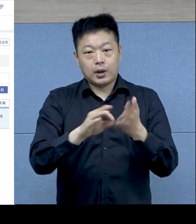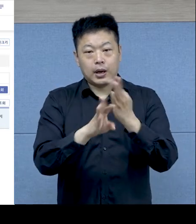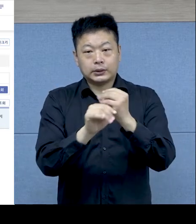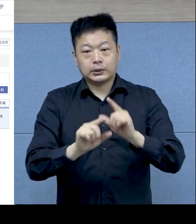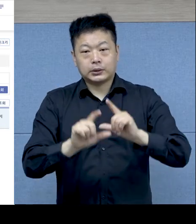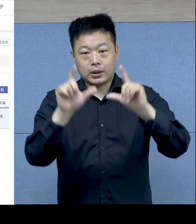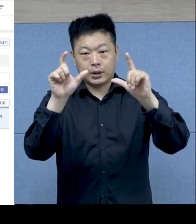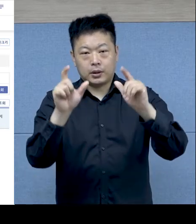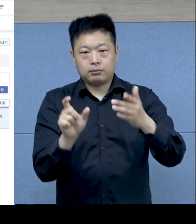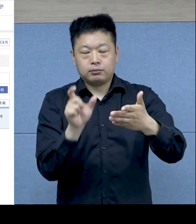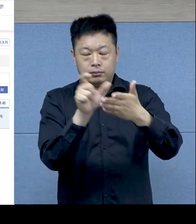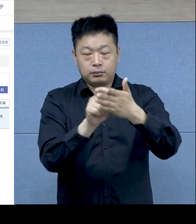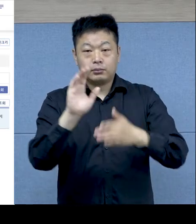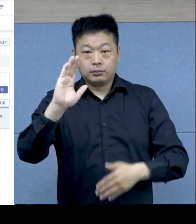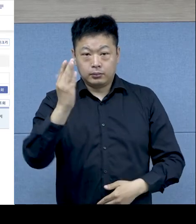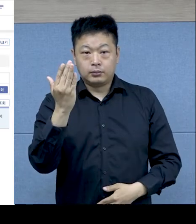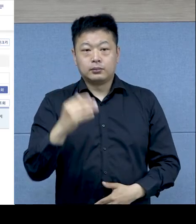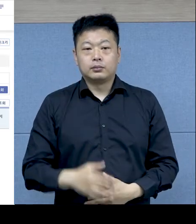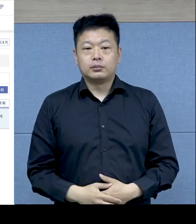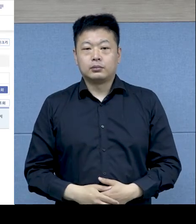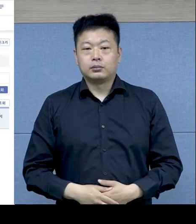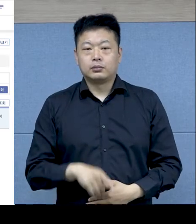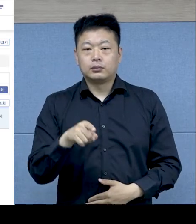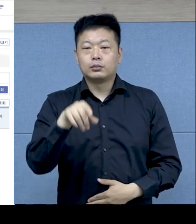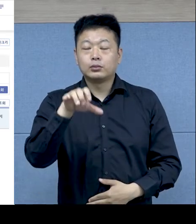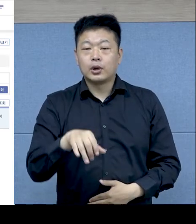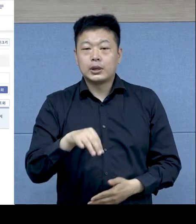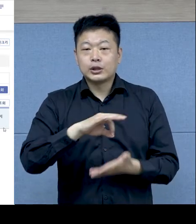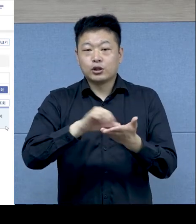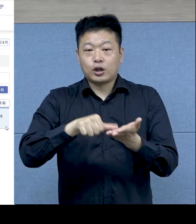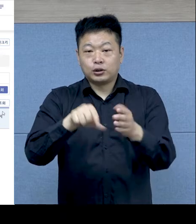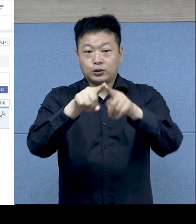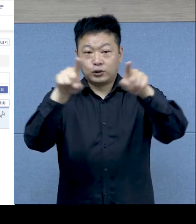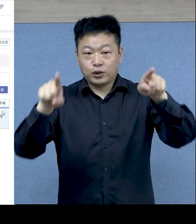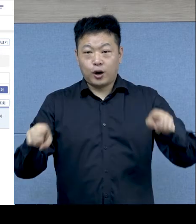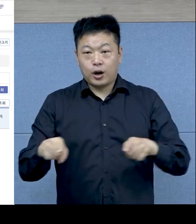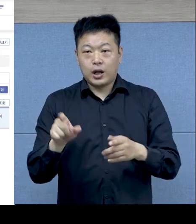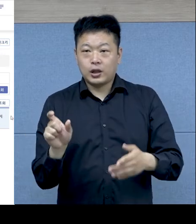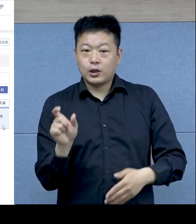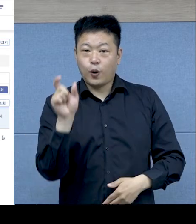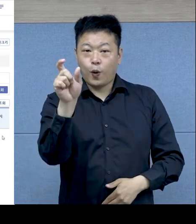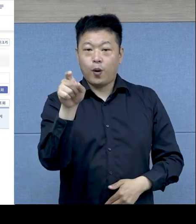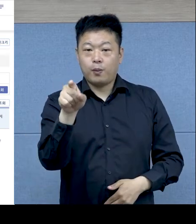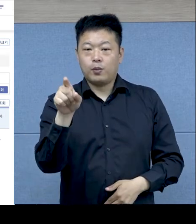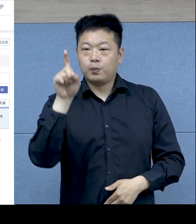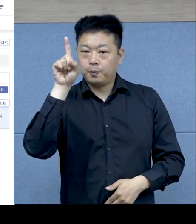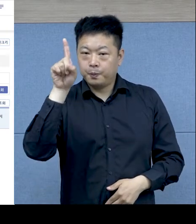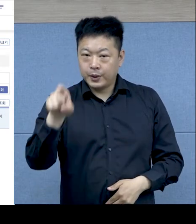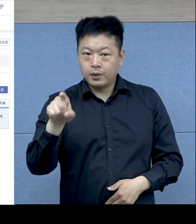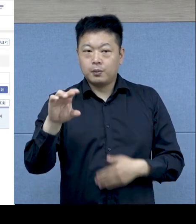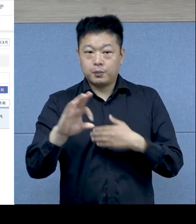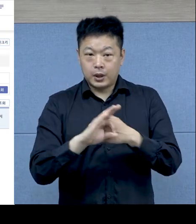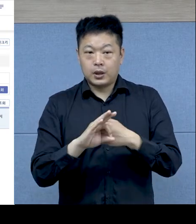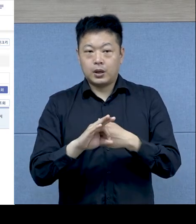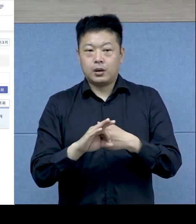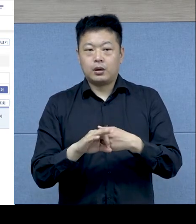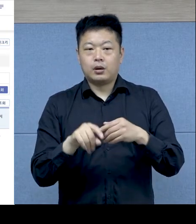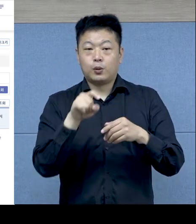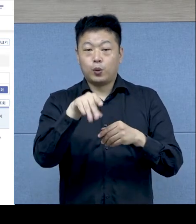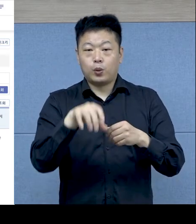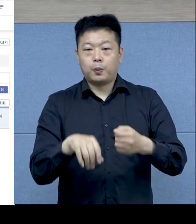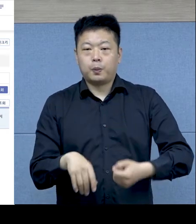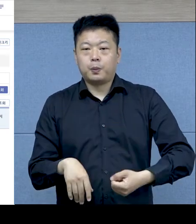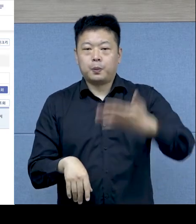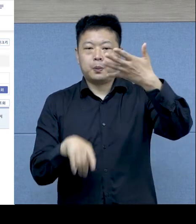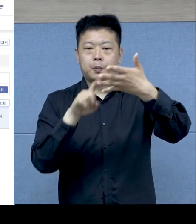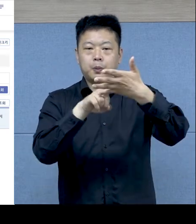번호와 사용일자 등등이 다 뜨게 됩니다. 여기서 지출결의서 작성의 등록 버튼을 누르시면 여기에서